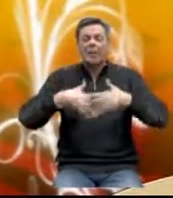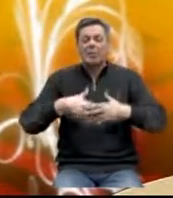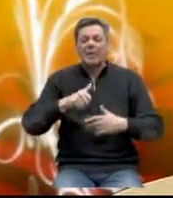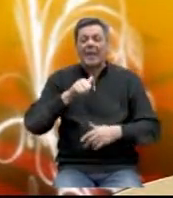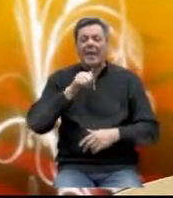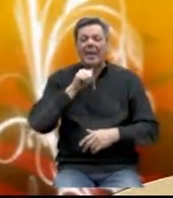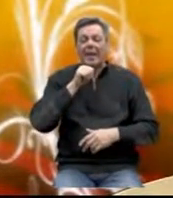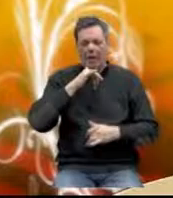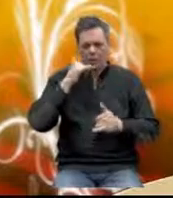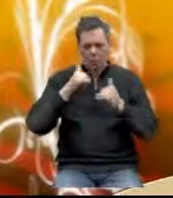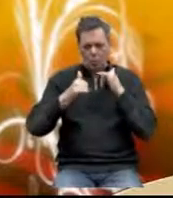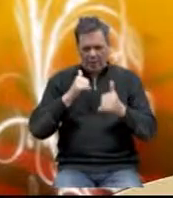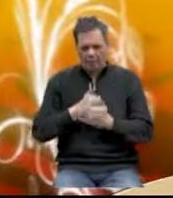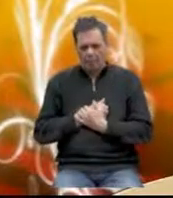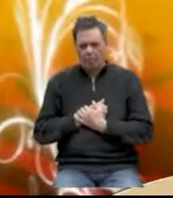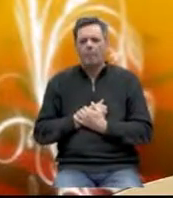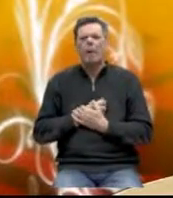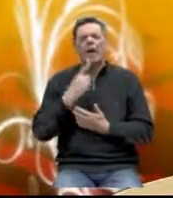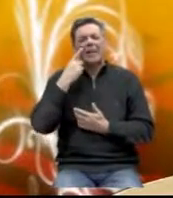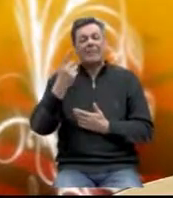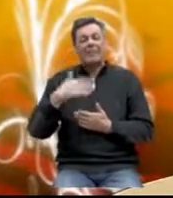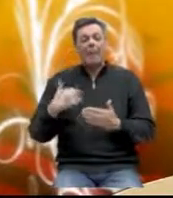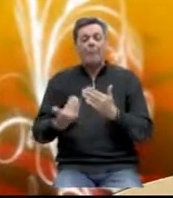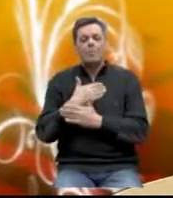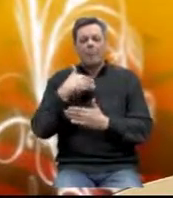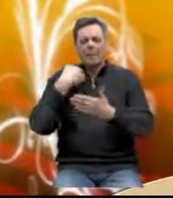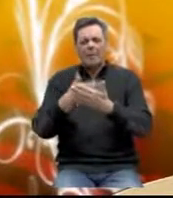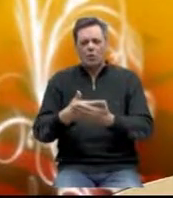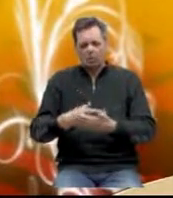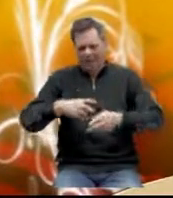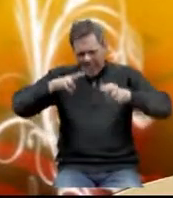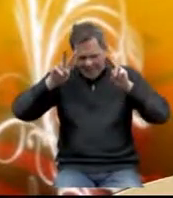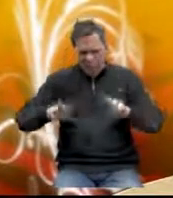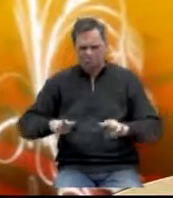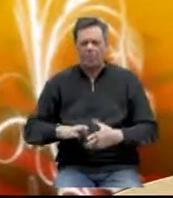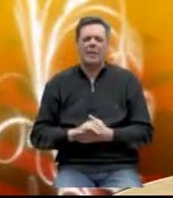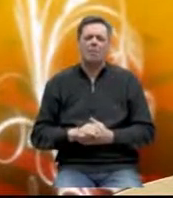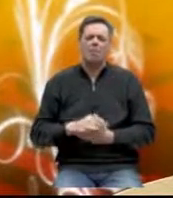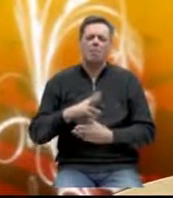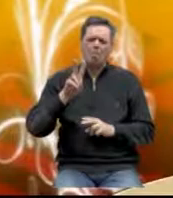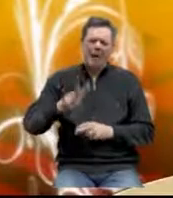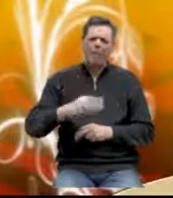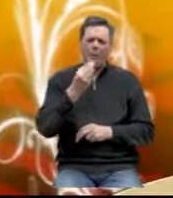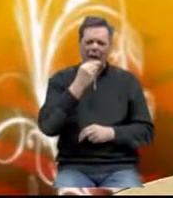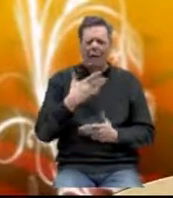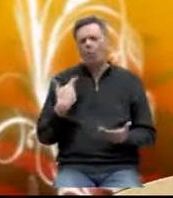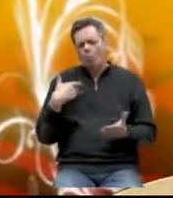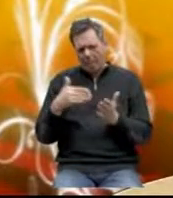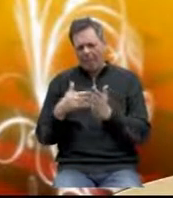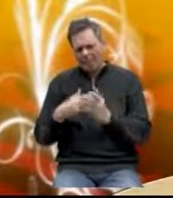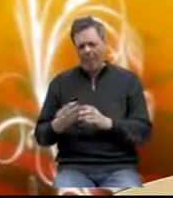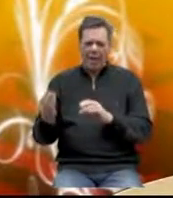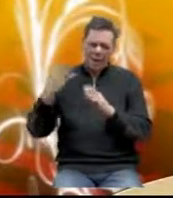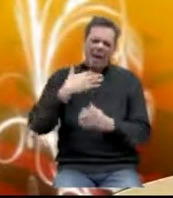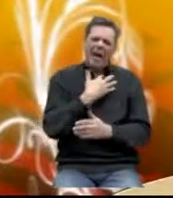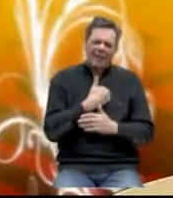i turizmu. Da vidite nove pristupe istinski pravoj prehrani koja bi trebala u Republiku Hrvatsku